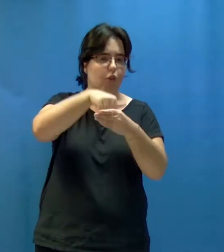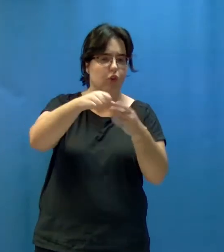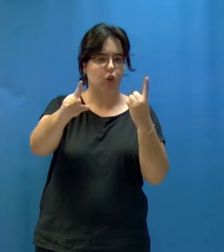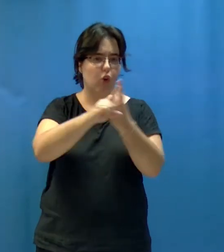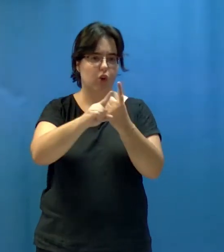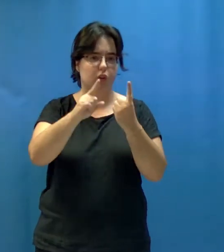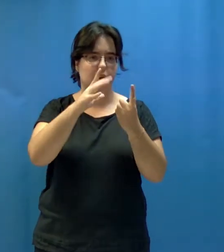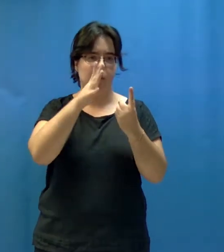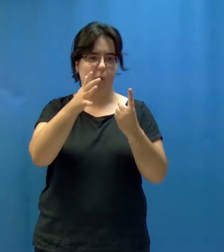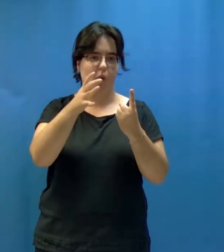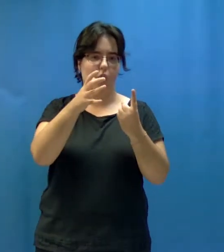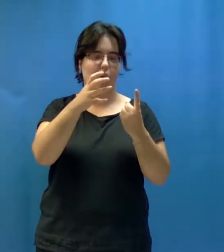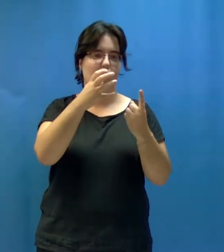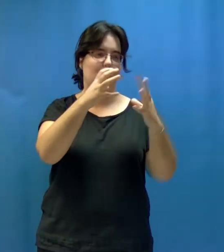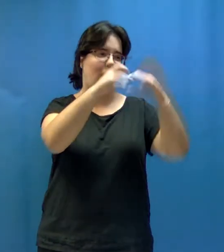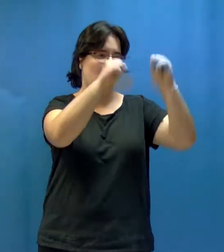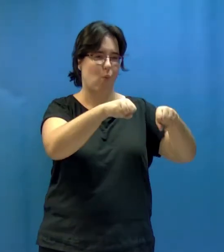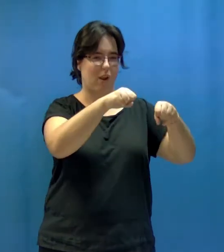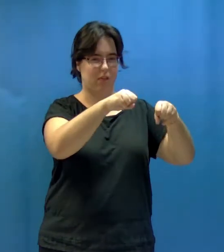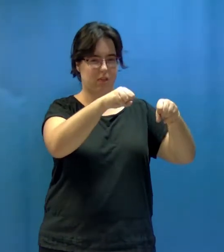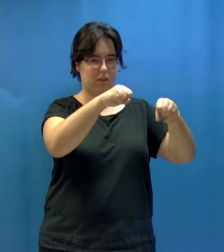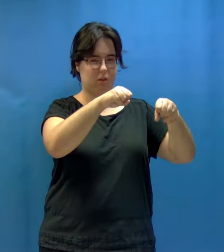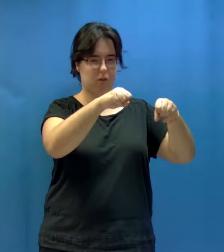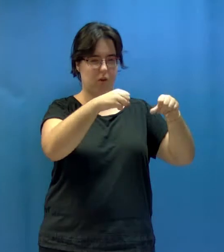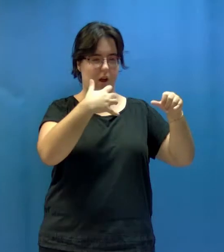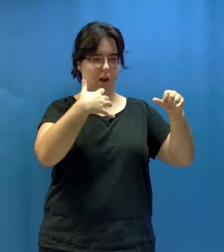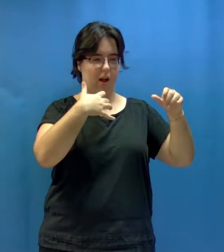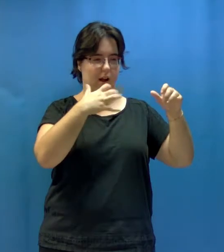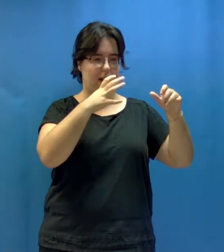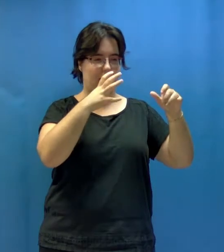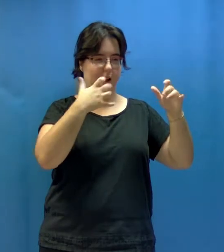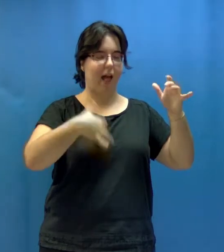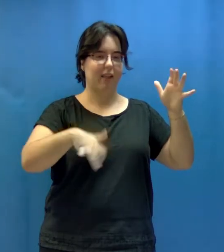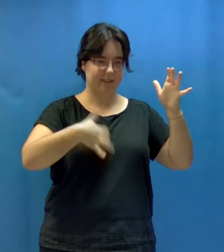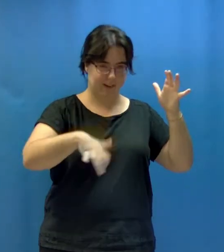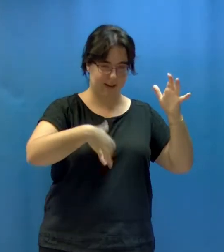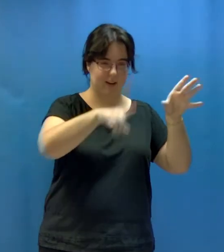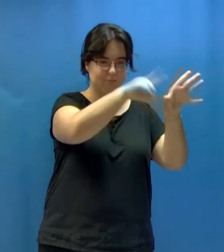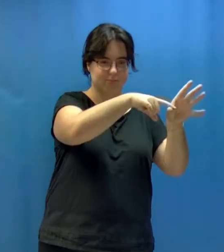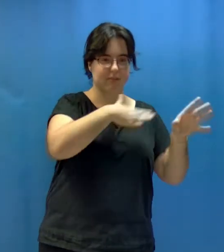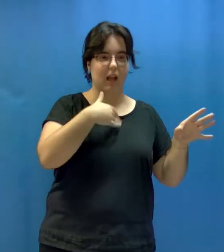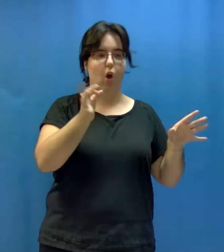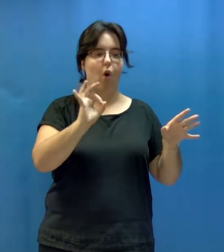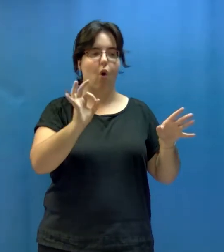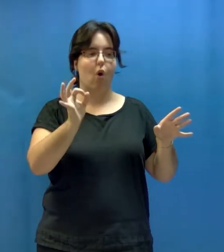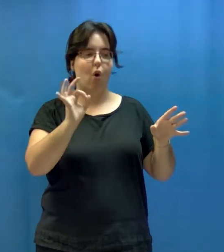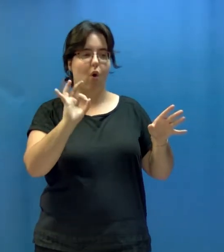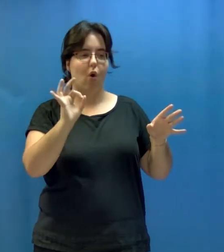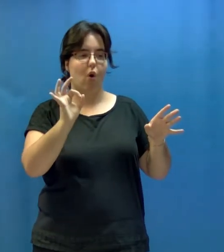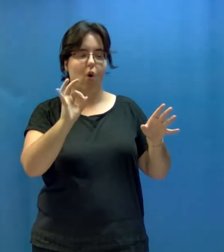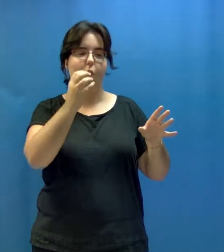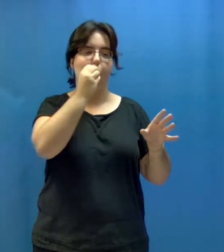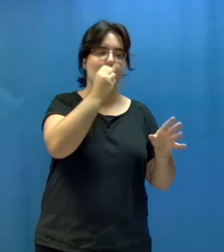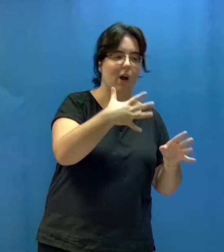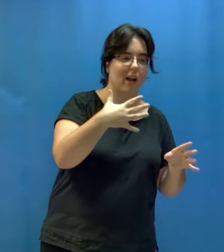la querella argentina, amb arguments tan manits com que la reconciliació va vindre amb la llei d'amnistia o que volem ficar a los buenos contra los malos, i després